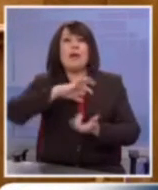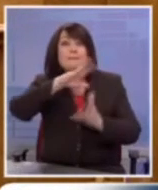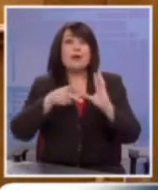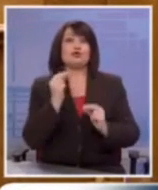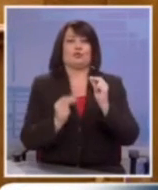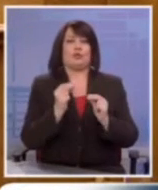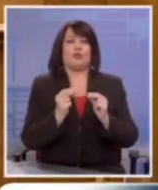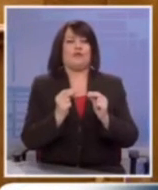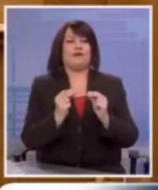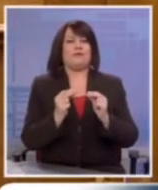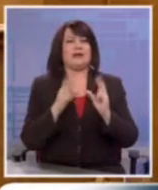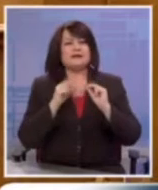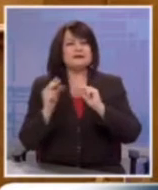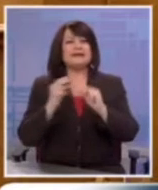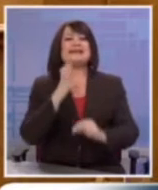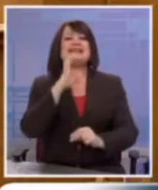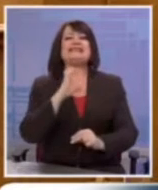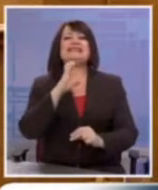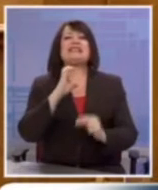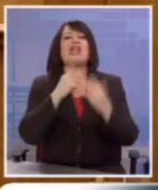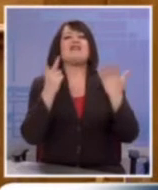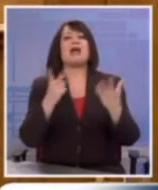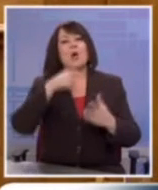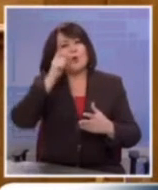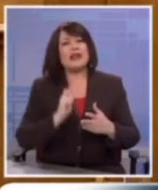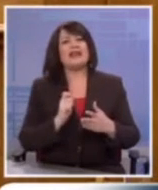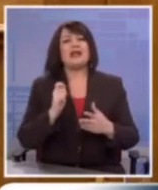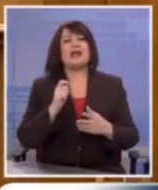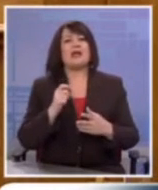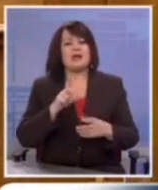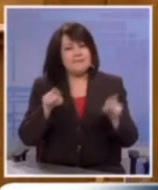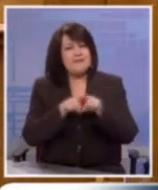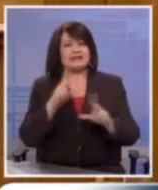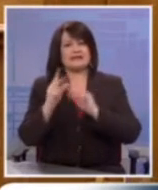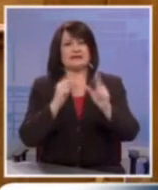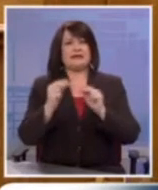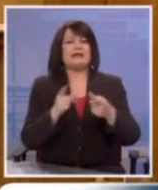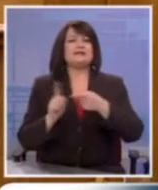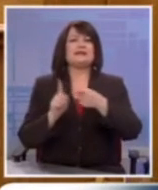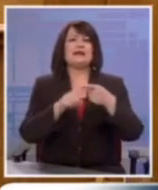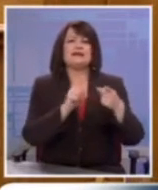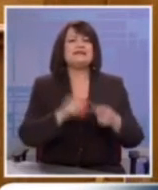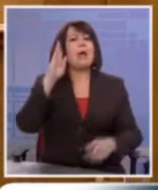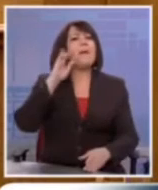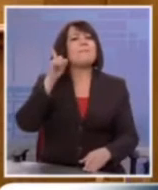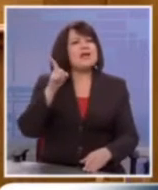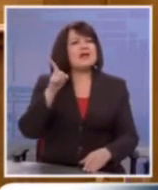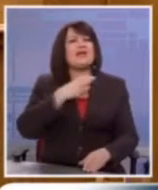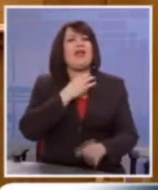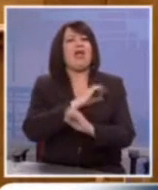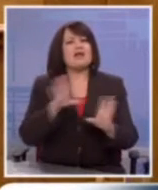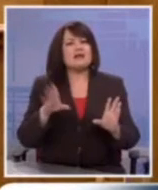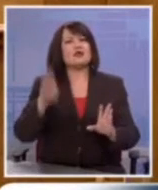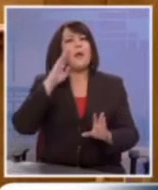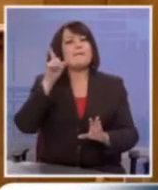πρόβλημα. Συζητήθηκε στο G7 μαζί με το Ουκρανικό. Συζητήθηκε σε συναντήσεις στο Λευκό Οίκο, σε έκτακτες συσκέψεις στο